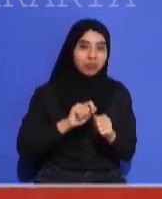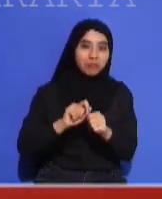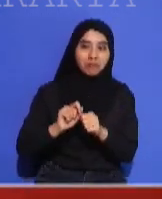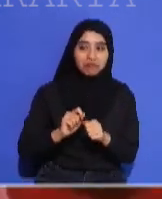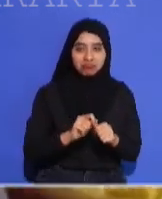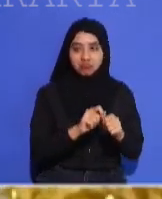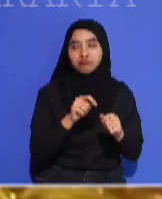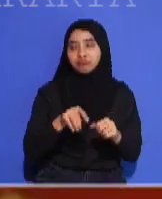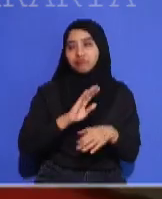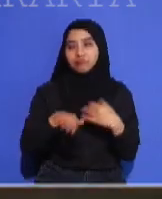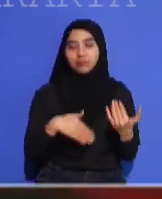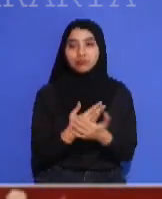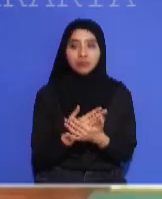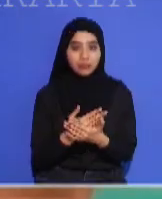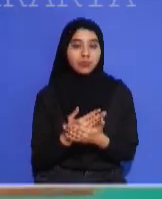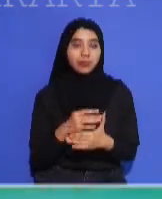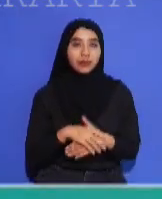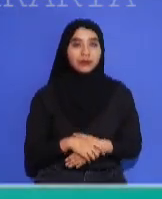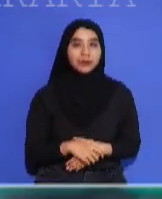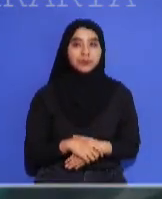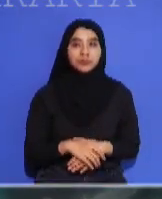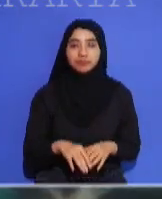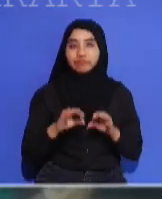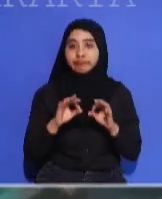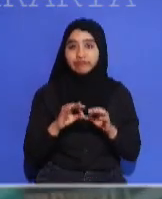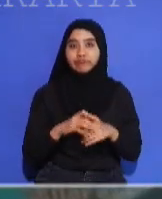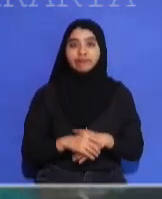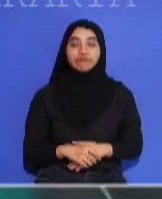magti dari Magetan Jawa Timur demikian dari Bantul Marco Laras melaporkan